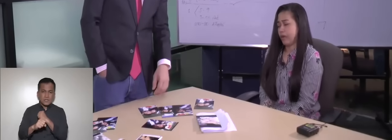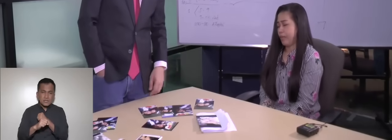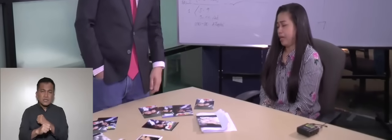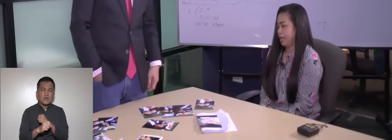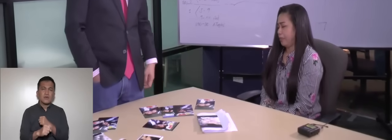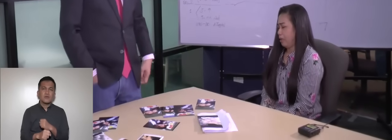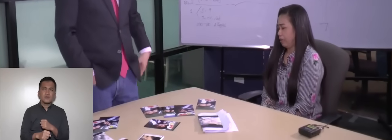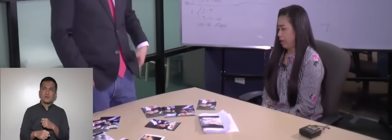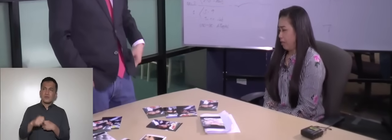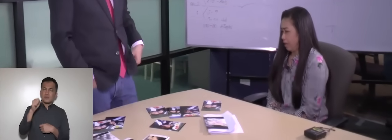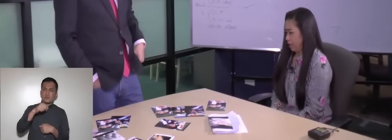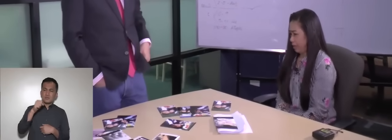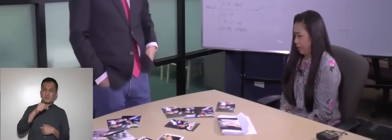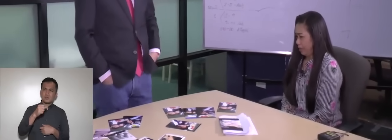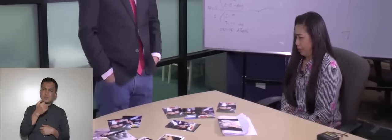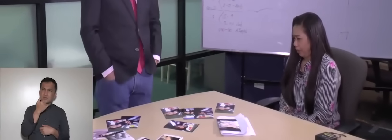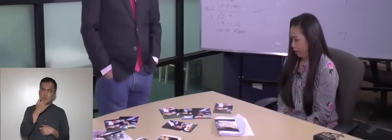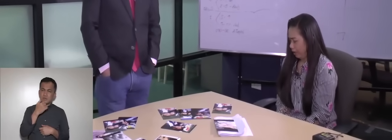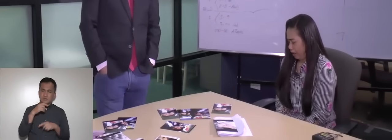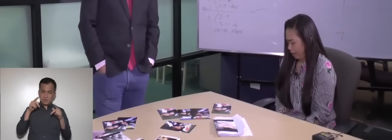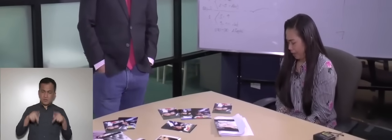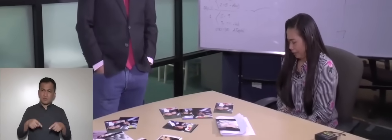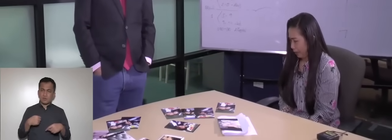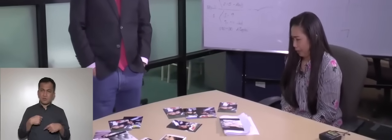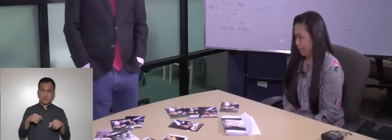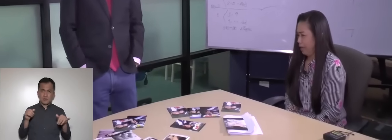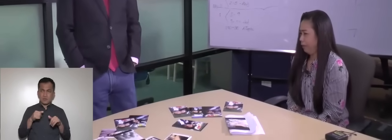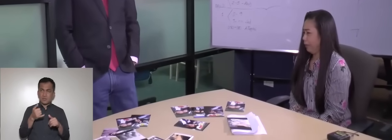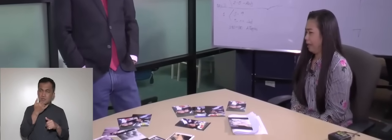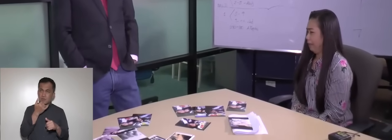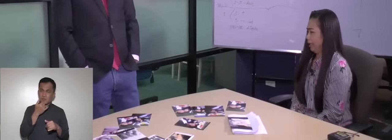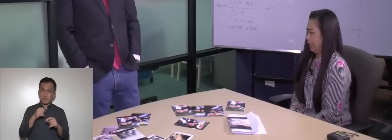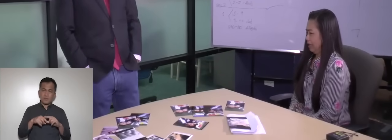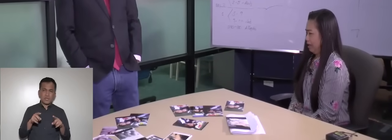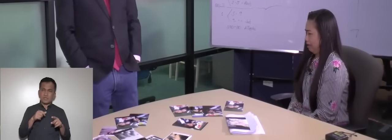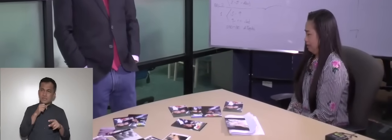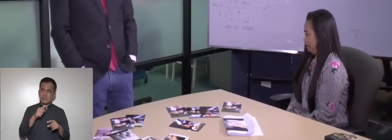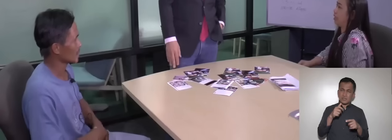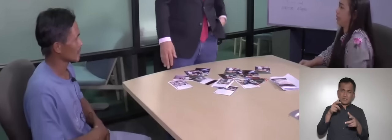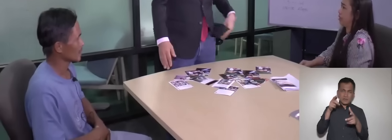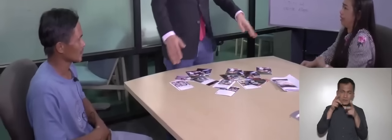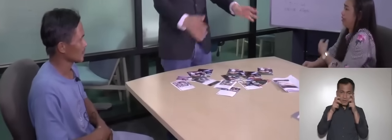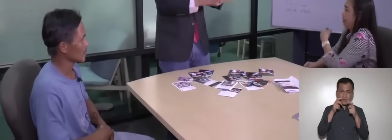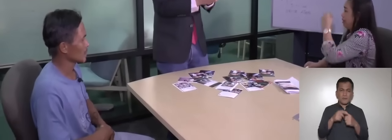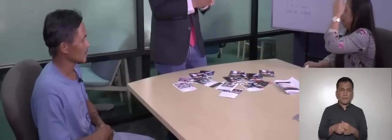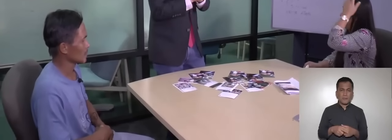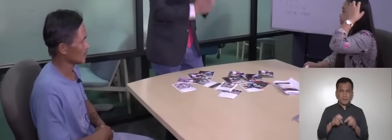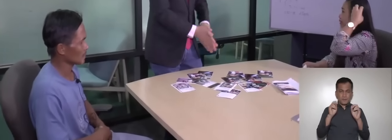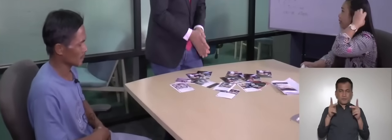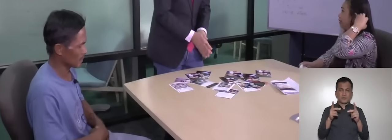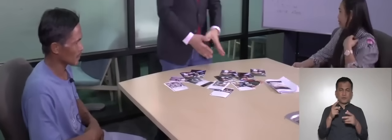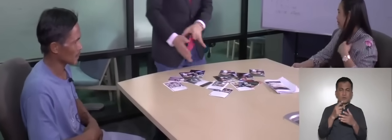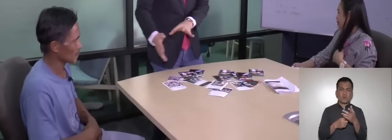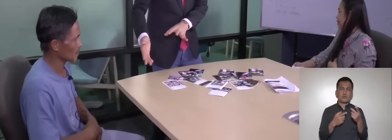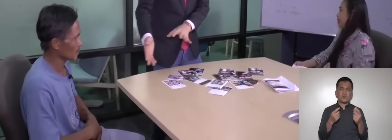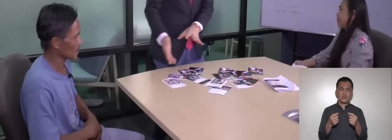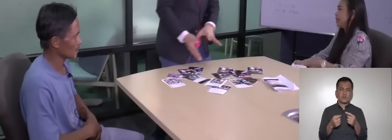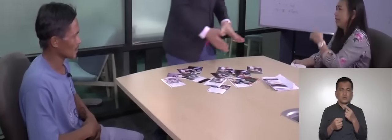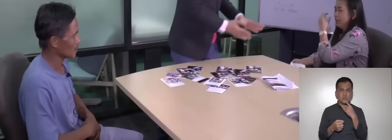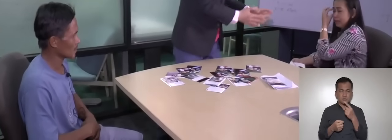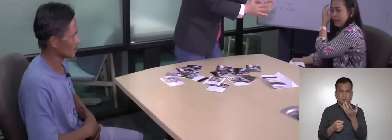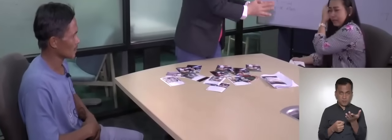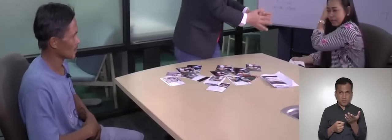Opo, nagkamali po. Ako tao lang naman din po kung nagkakamali, pero hindi niya ako pinapakinggan. Ganyan okay, sa... ganito kagawin natin. Sabi